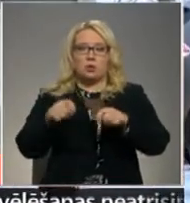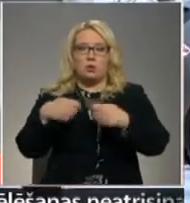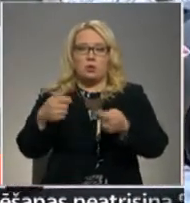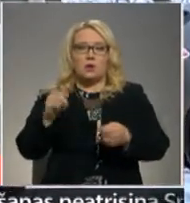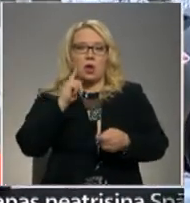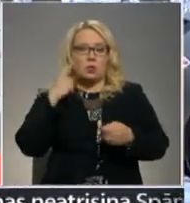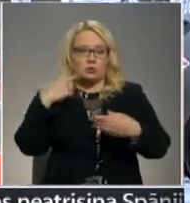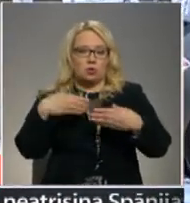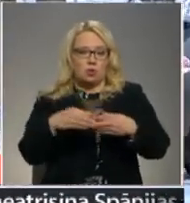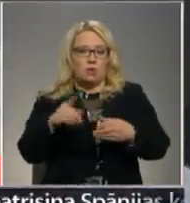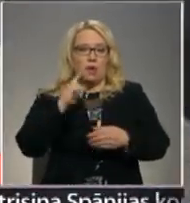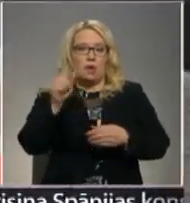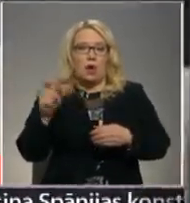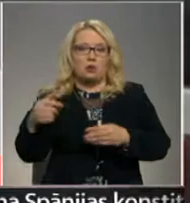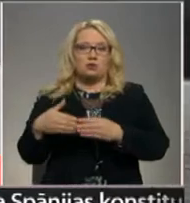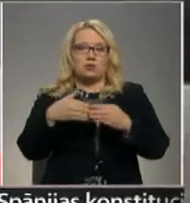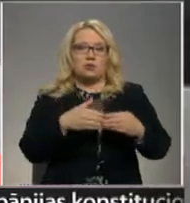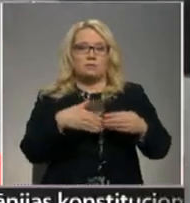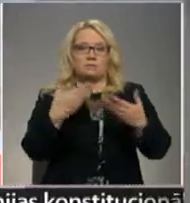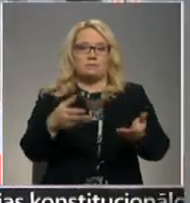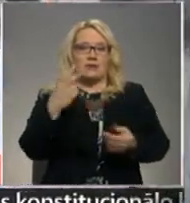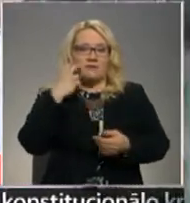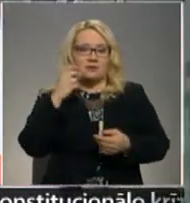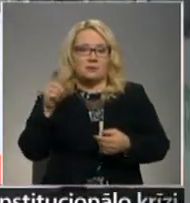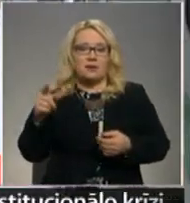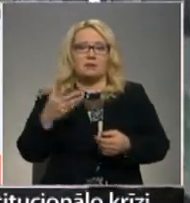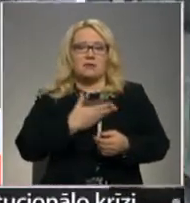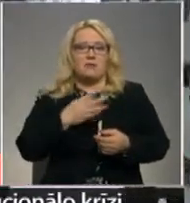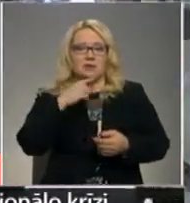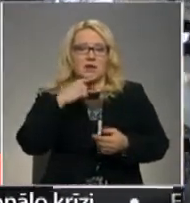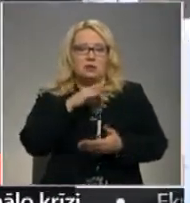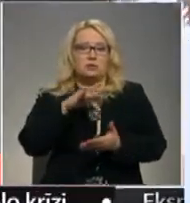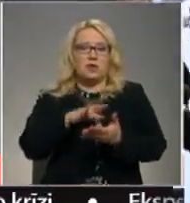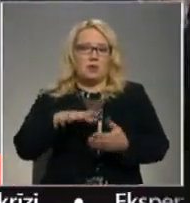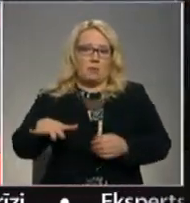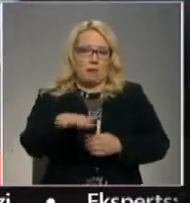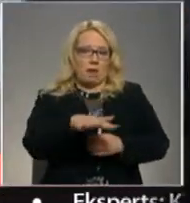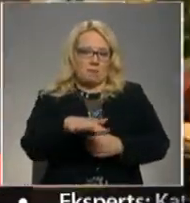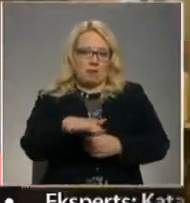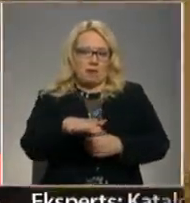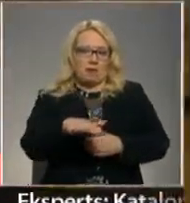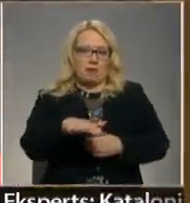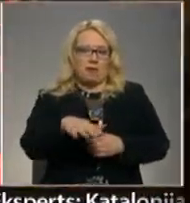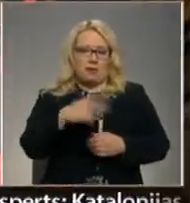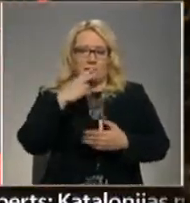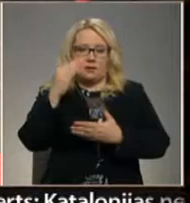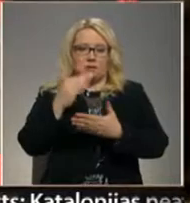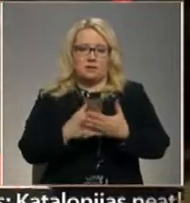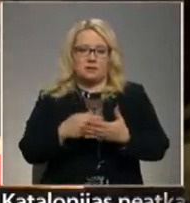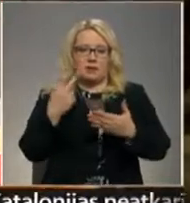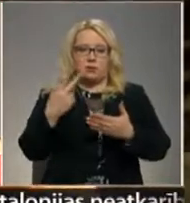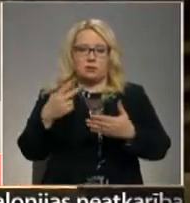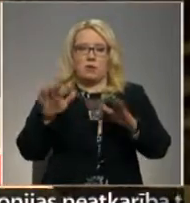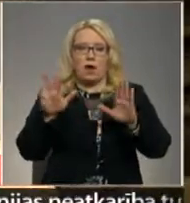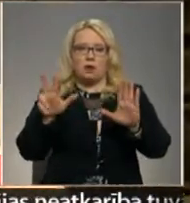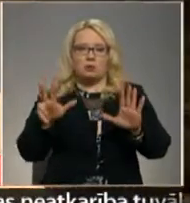domē. Jaunieši tās iznēsās senioriem, kas dzīvo Cēsu centra apkaimē. Nu, lūk. Re, kur ir tas saraksts, 28 paciņas jums